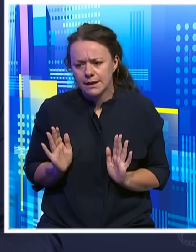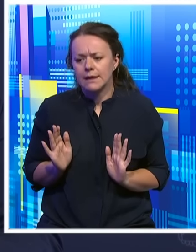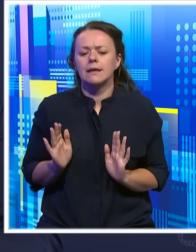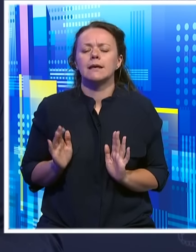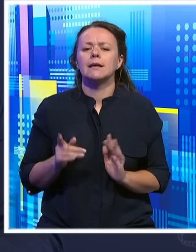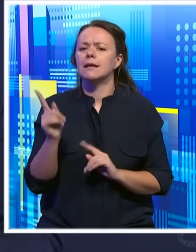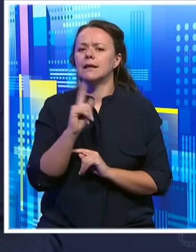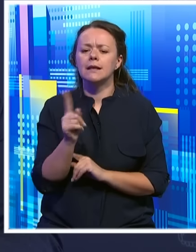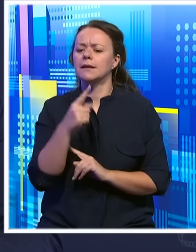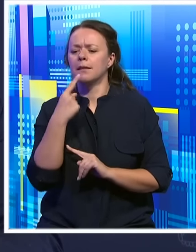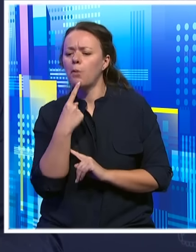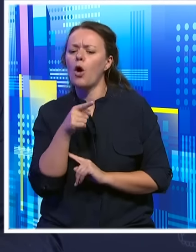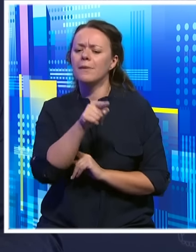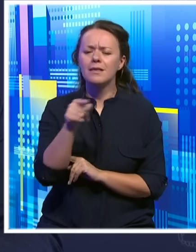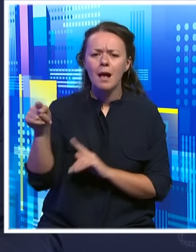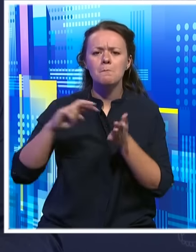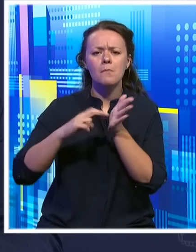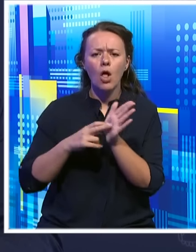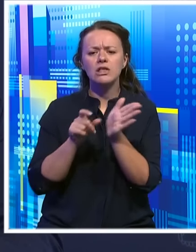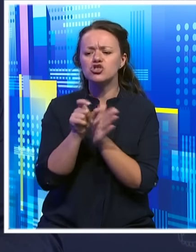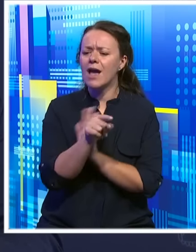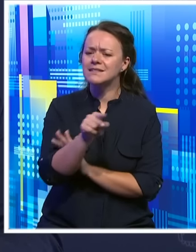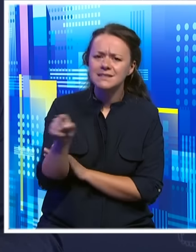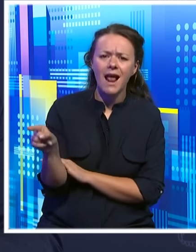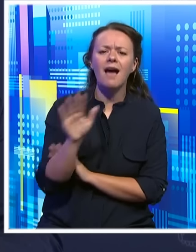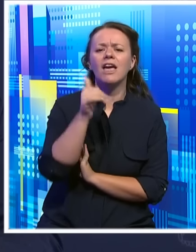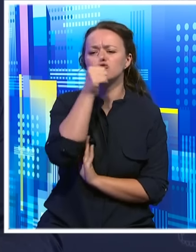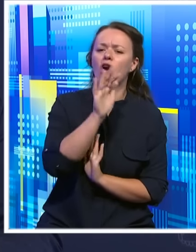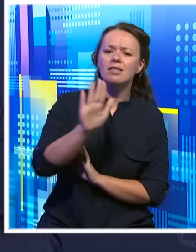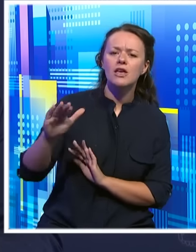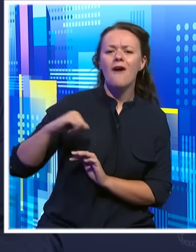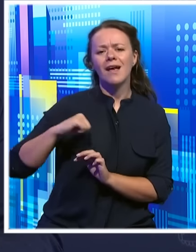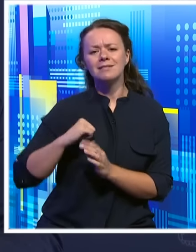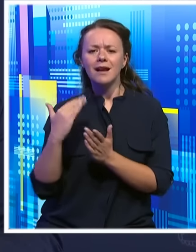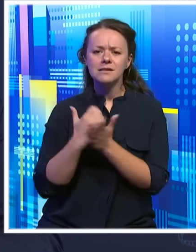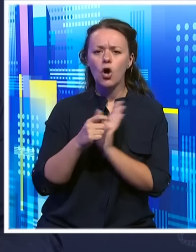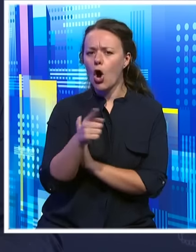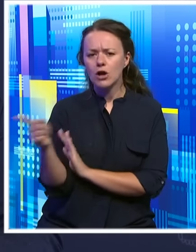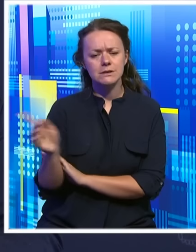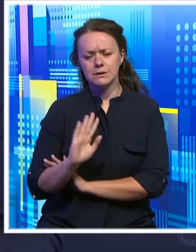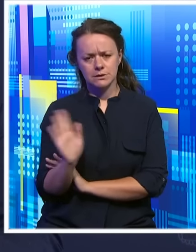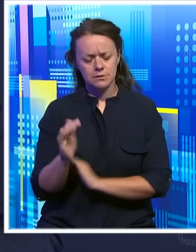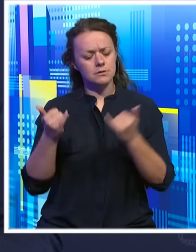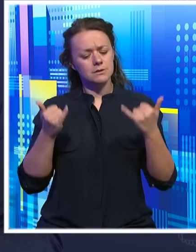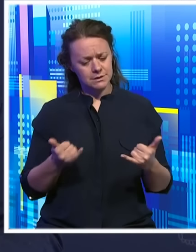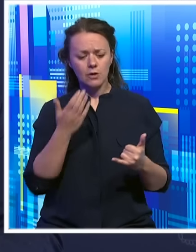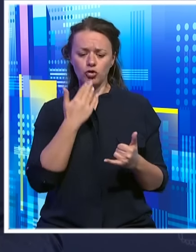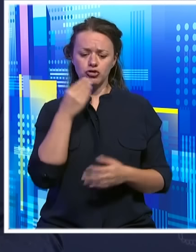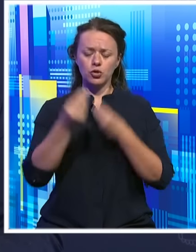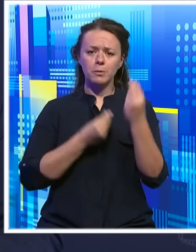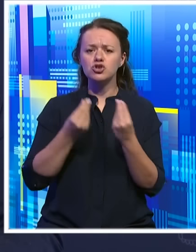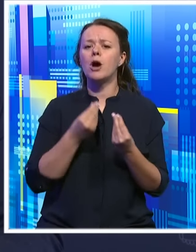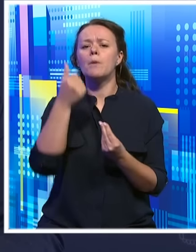političke partije, njihove interese ili bilo što slično. Govorit ću o problemima sa kojima se suočavamo, govorit ću o lepim